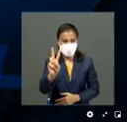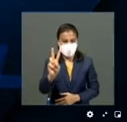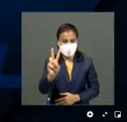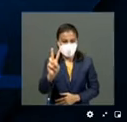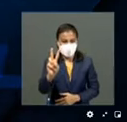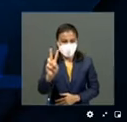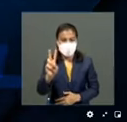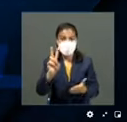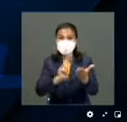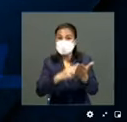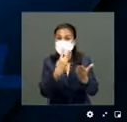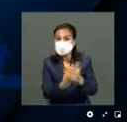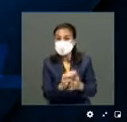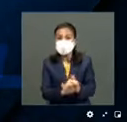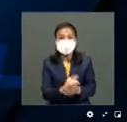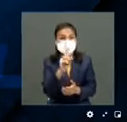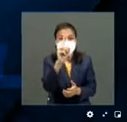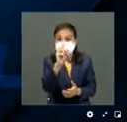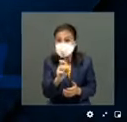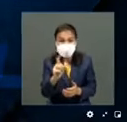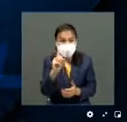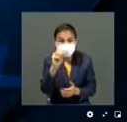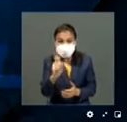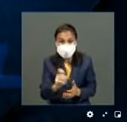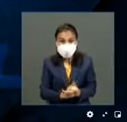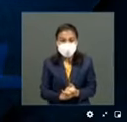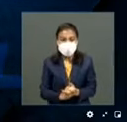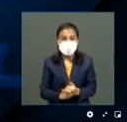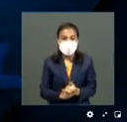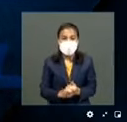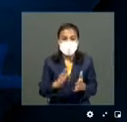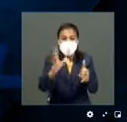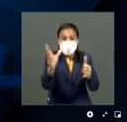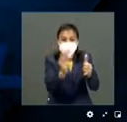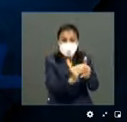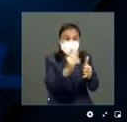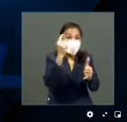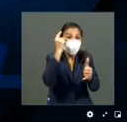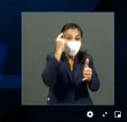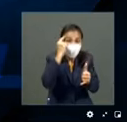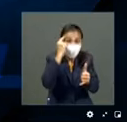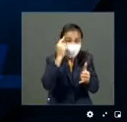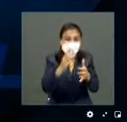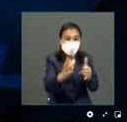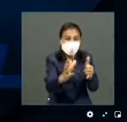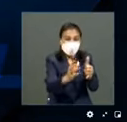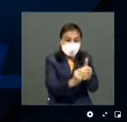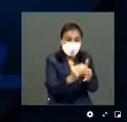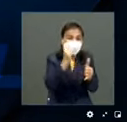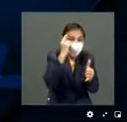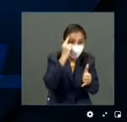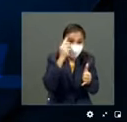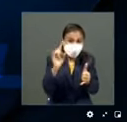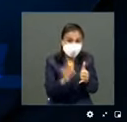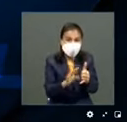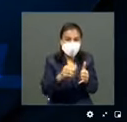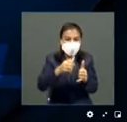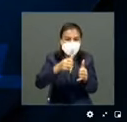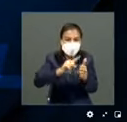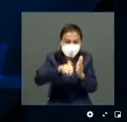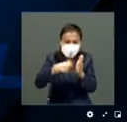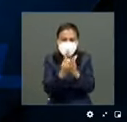ผู้ที่เสียชีวิตในวันเดียวกันกับที่ทราบผลการติดเชื้อหมายความว่าผู้ป่วยทั้ง2ท่านนี้มา